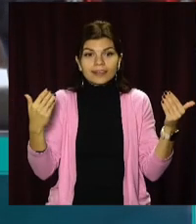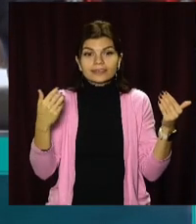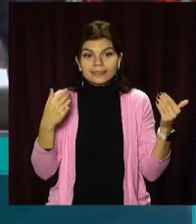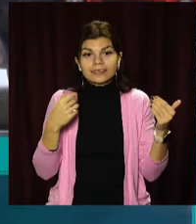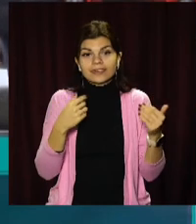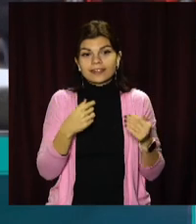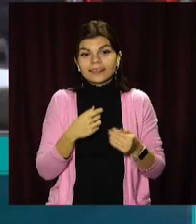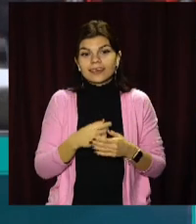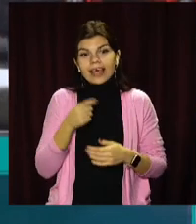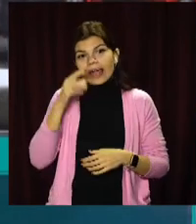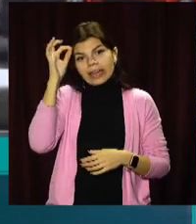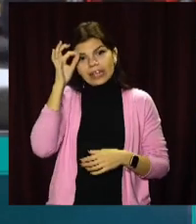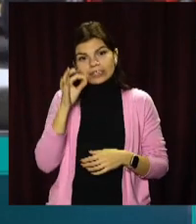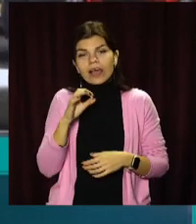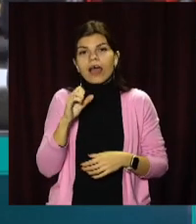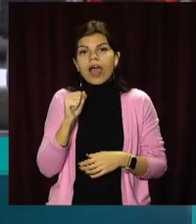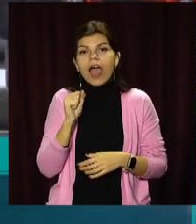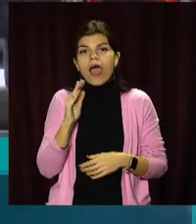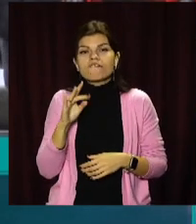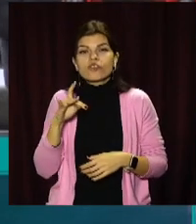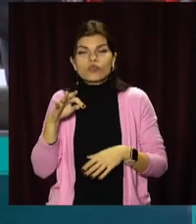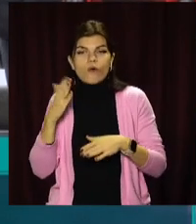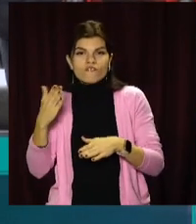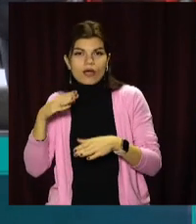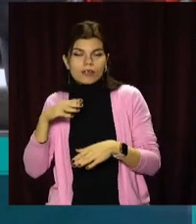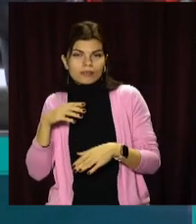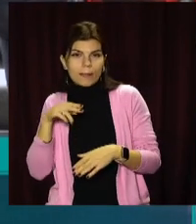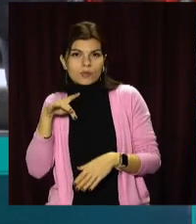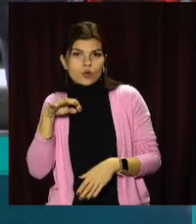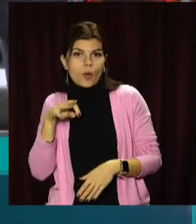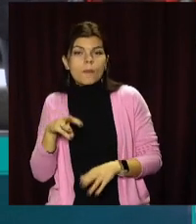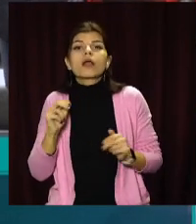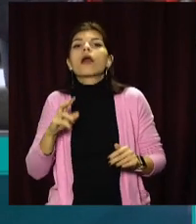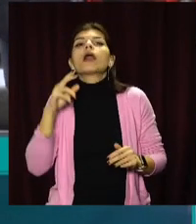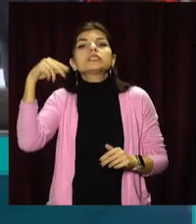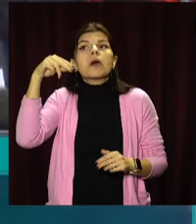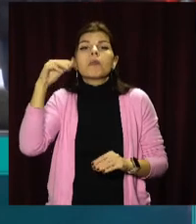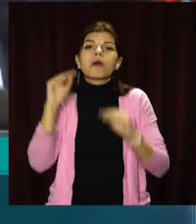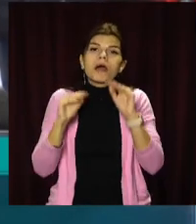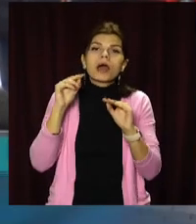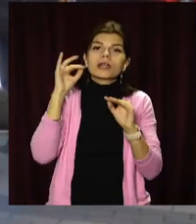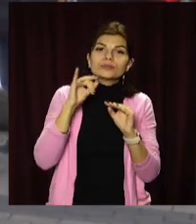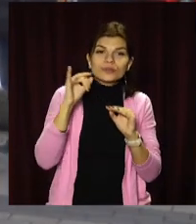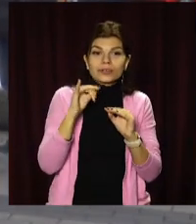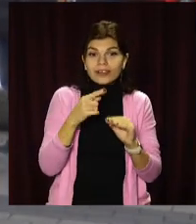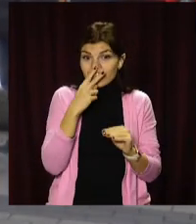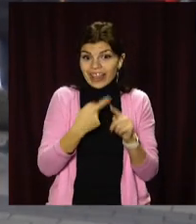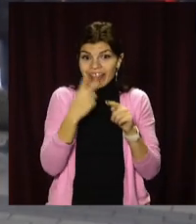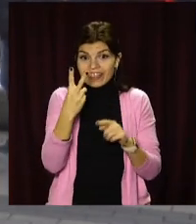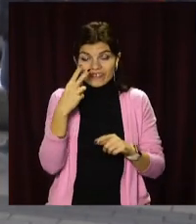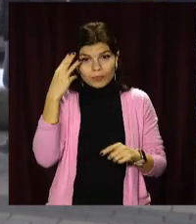Вона посвячена німецькій автопром на дорогах міра і як створювався автомобіль «Запорожець». Тобто ви зараз бачите тут